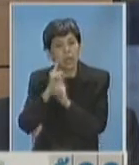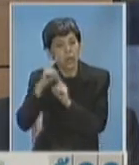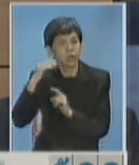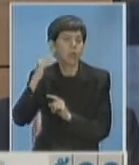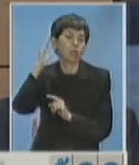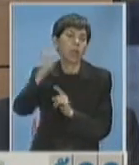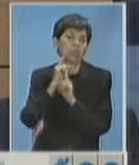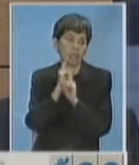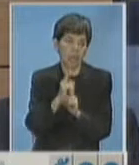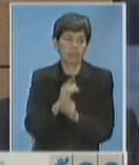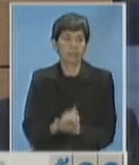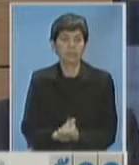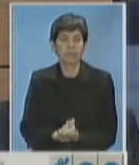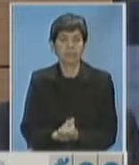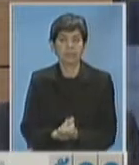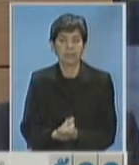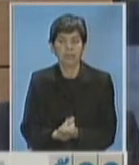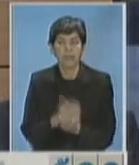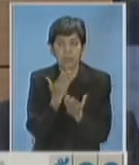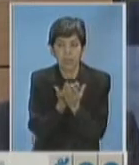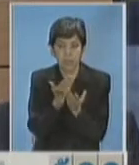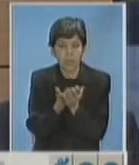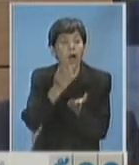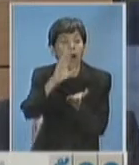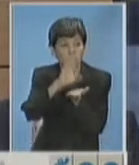ฉันนั้นในงบประมาณ